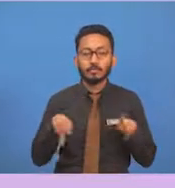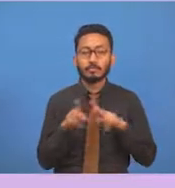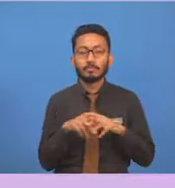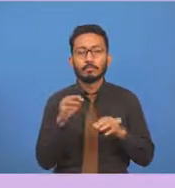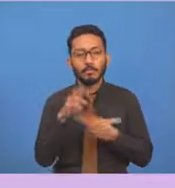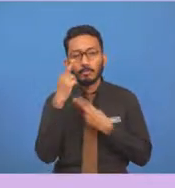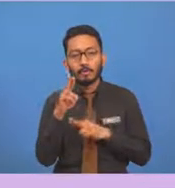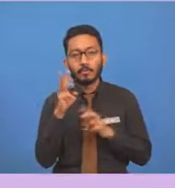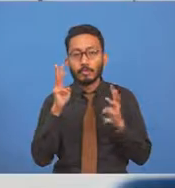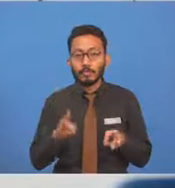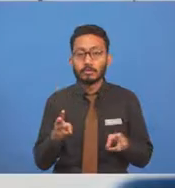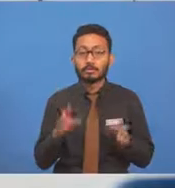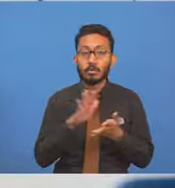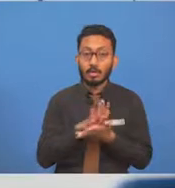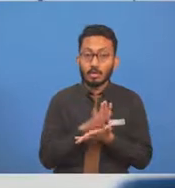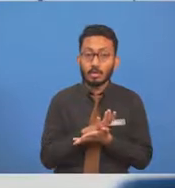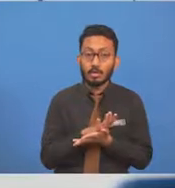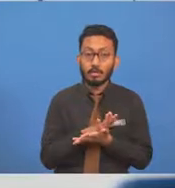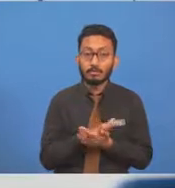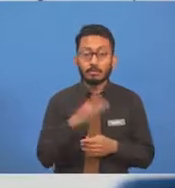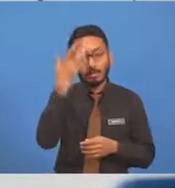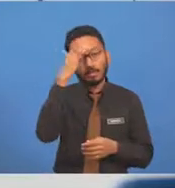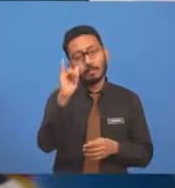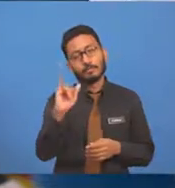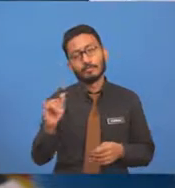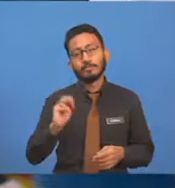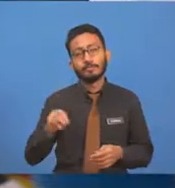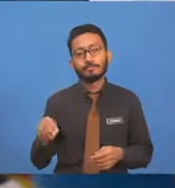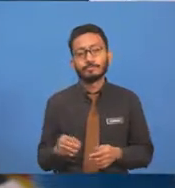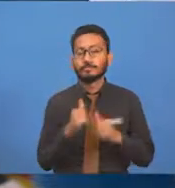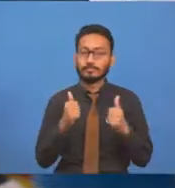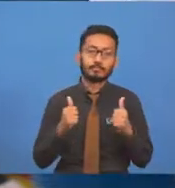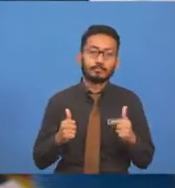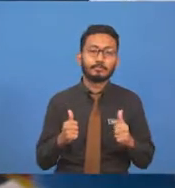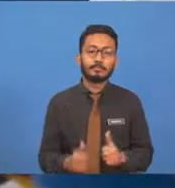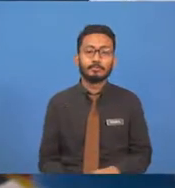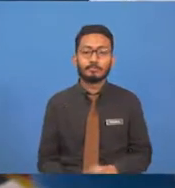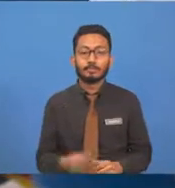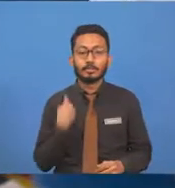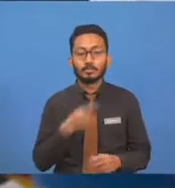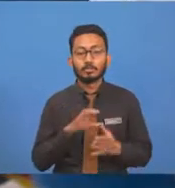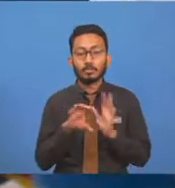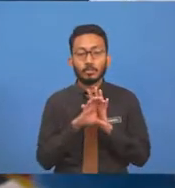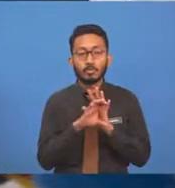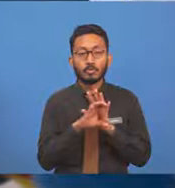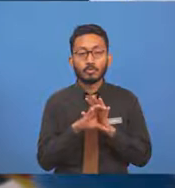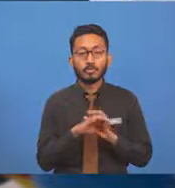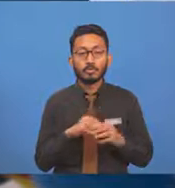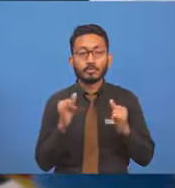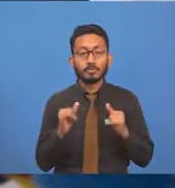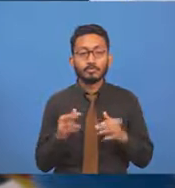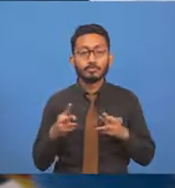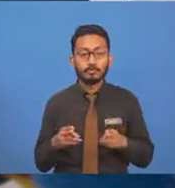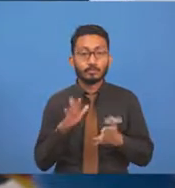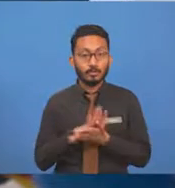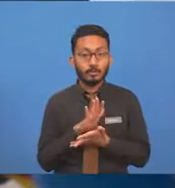menghormati warga sekolah. Pandainya, murid-murid. Syabas. Inilah contoh-contoh hormati warga sekolah